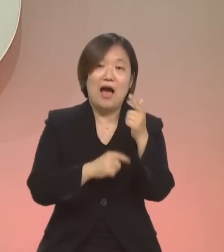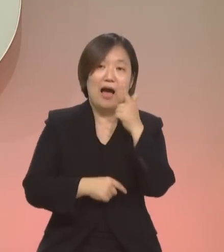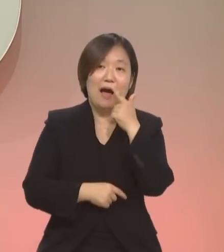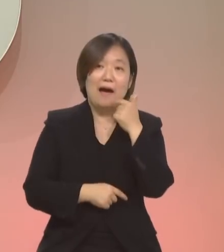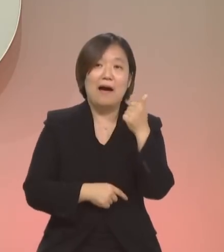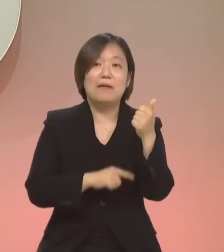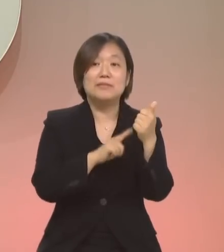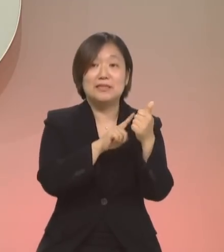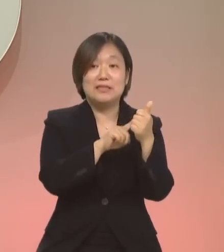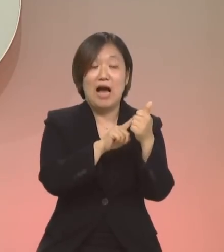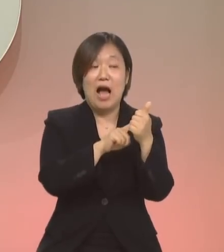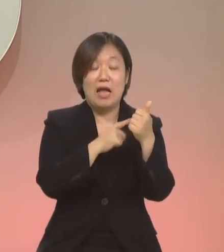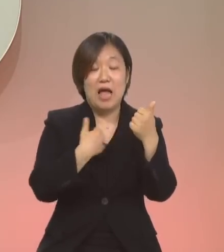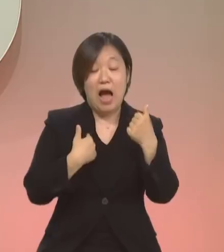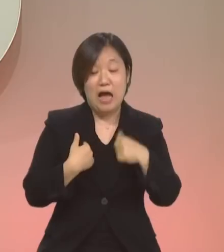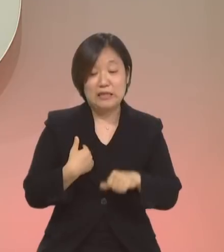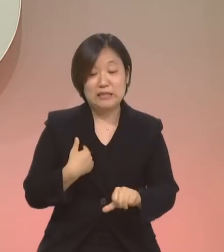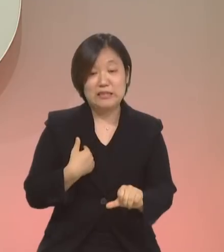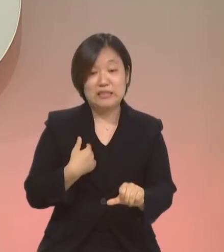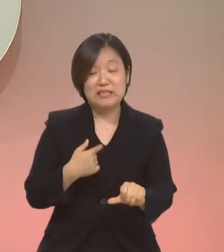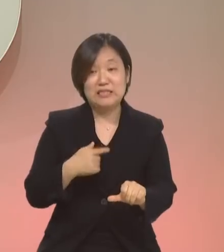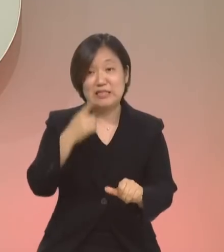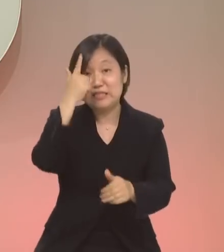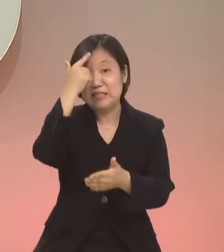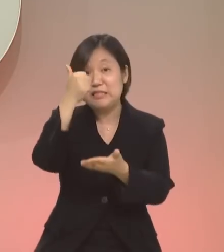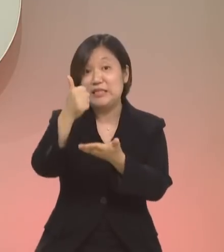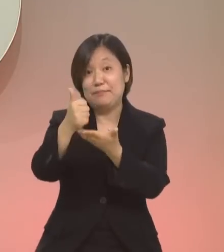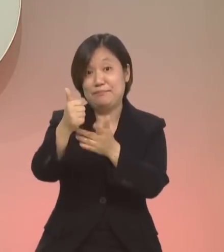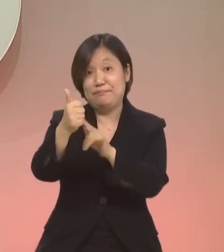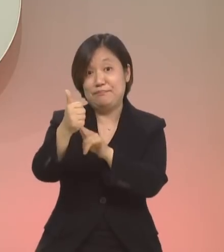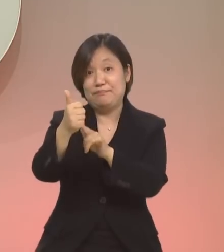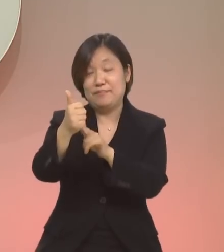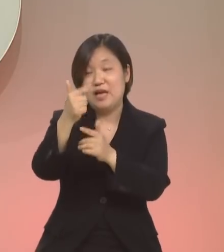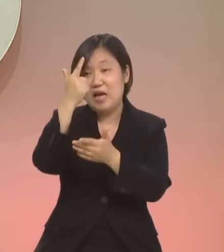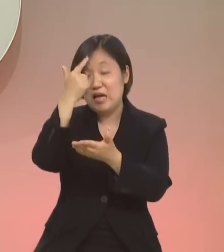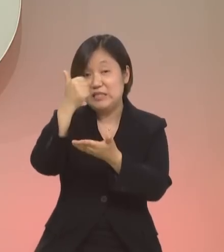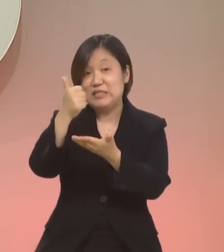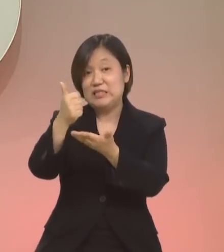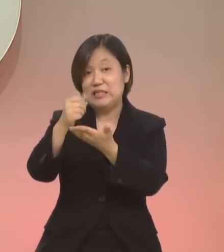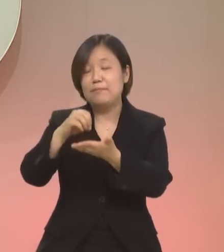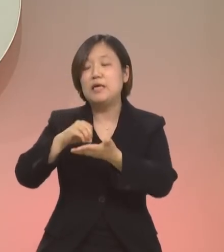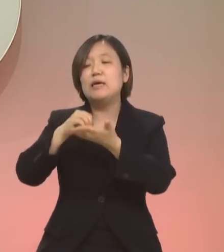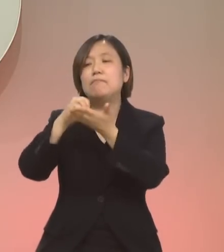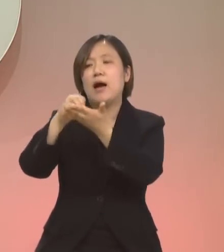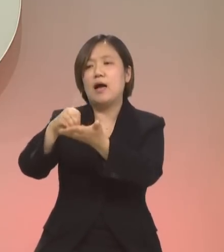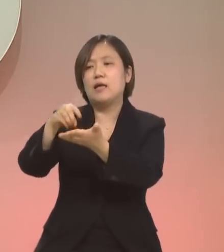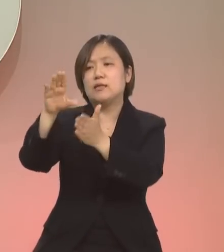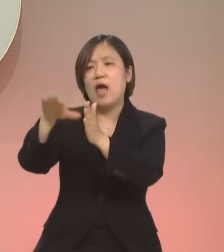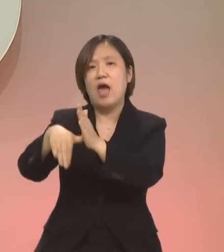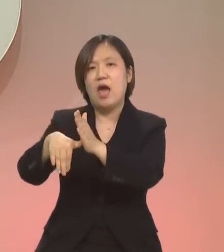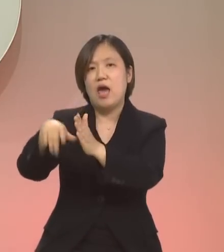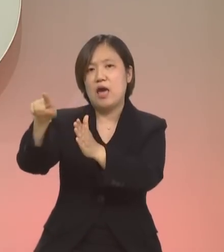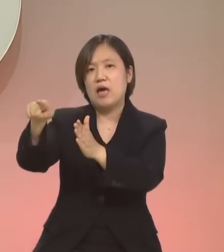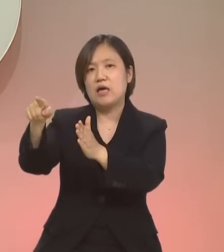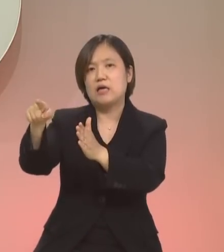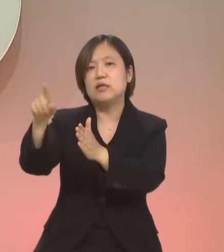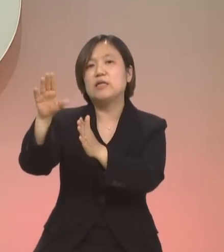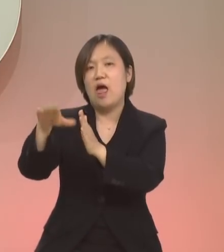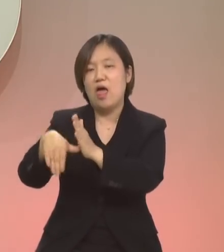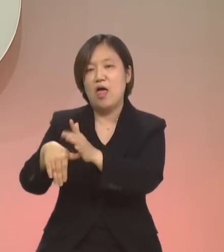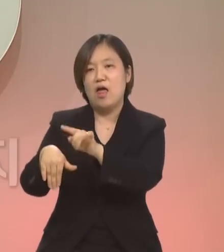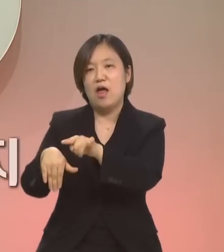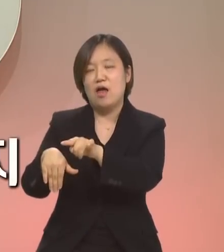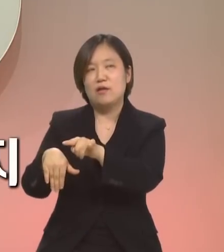이제 아들이 출가할 때 그 즈음에 아버지는 이제 아들이